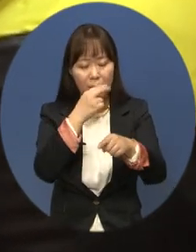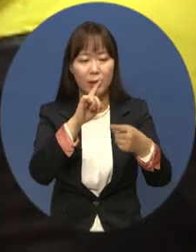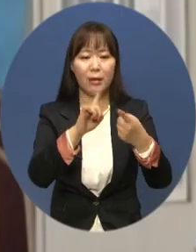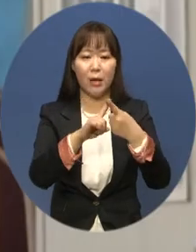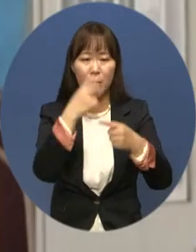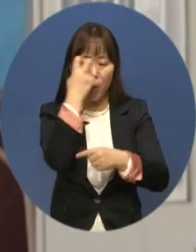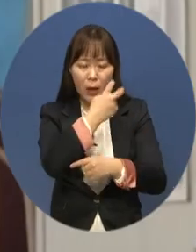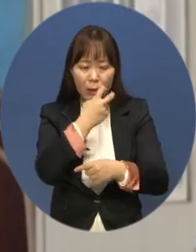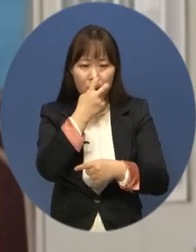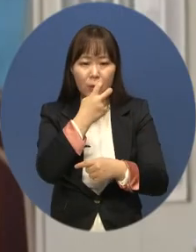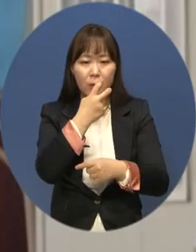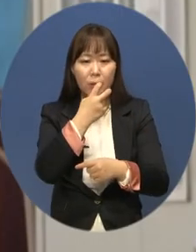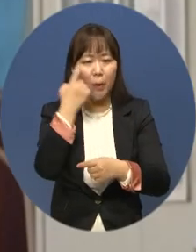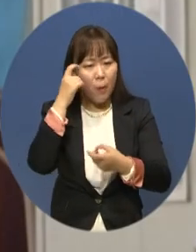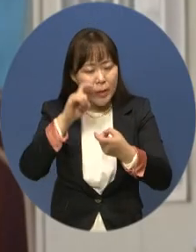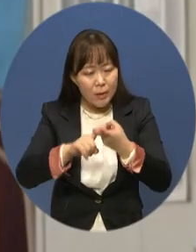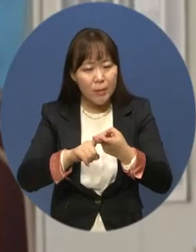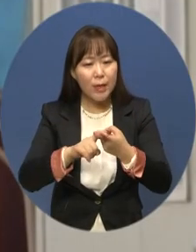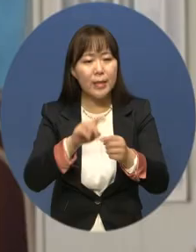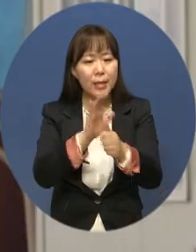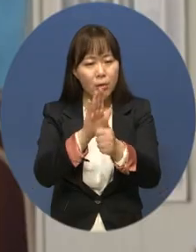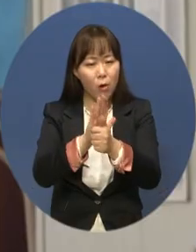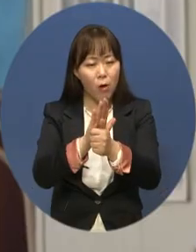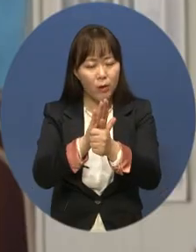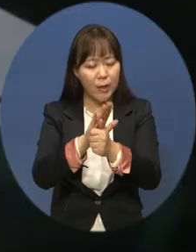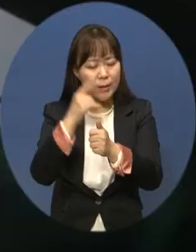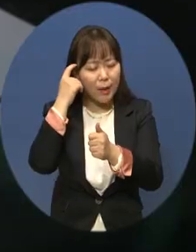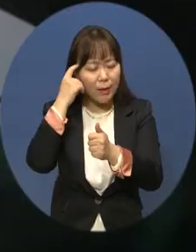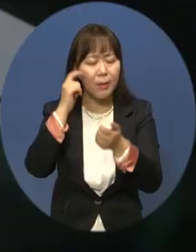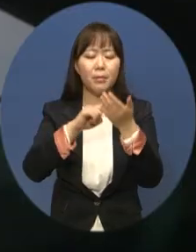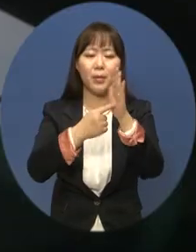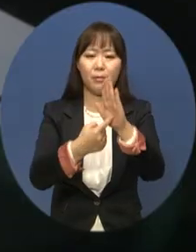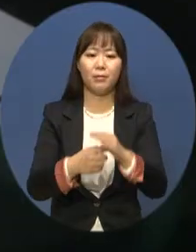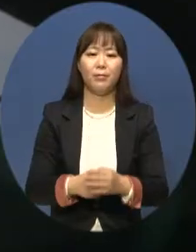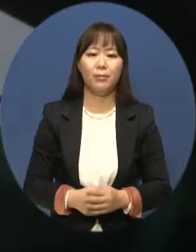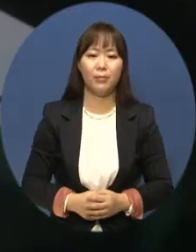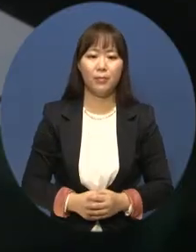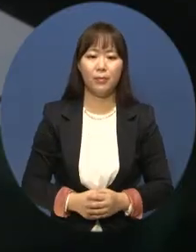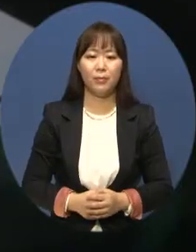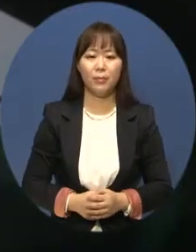관심과 지원에 나서겠다는 의지를 밝혔습니다 복지 tv 뉴스 정도입니다